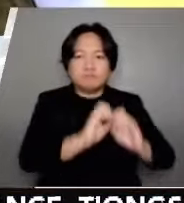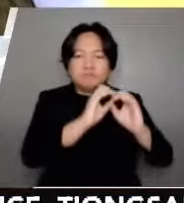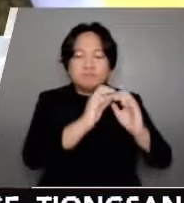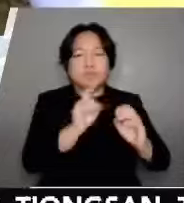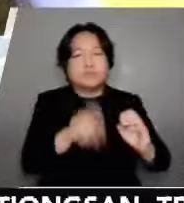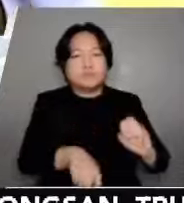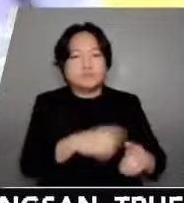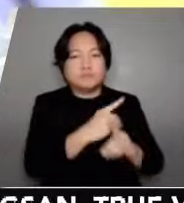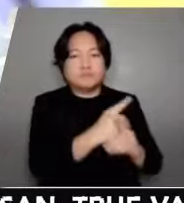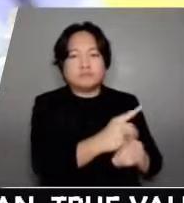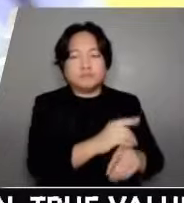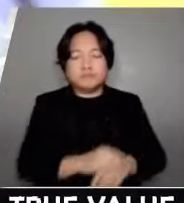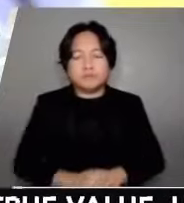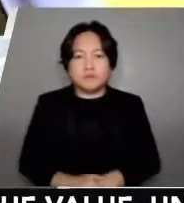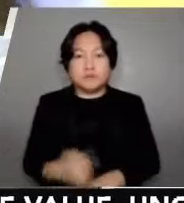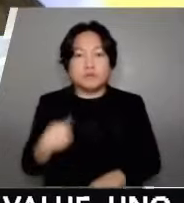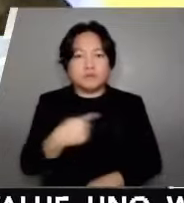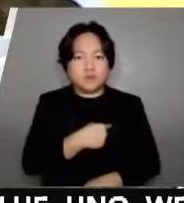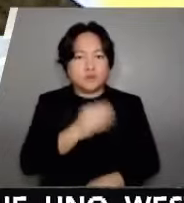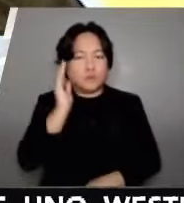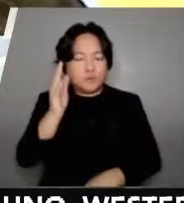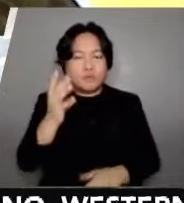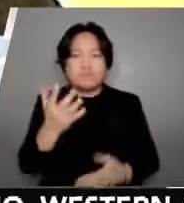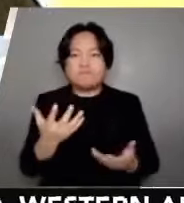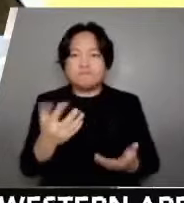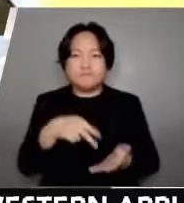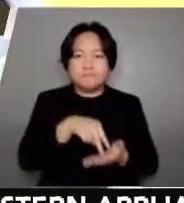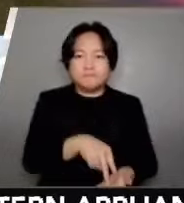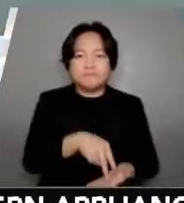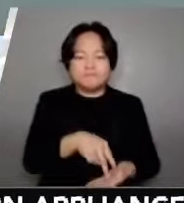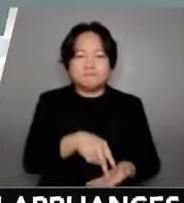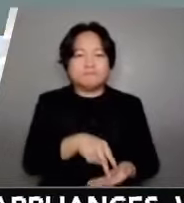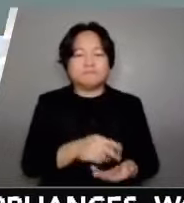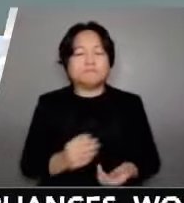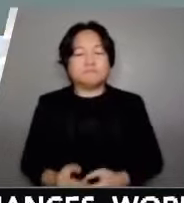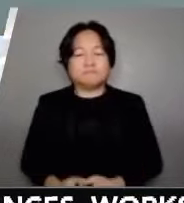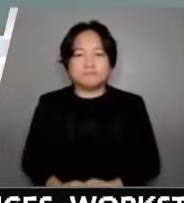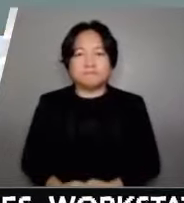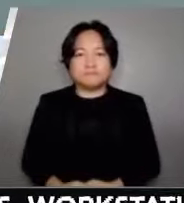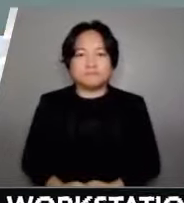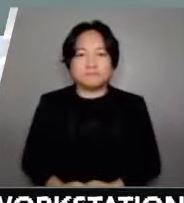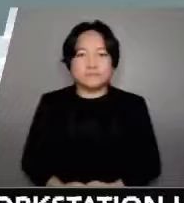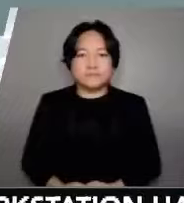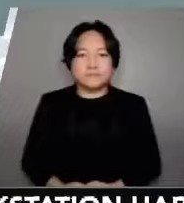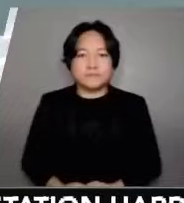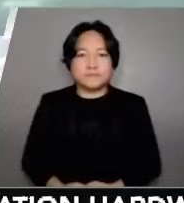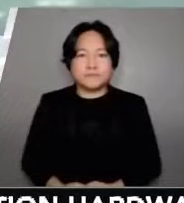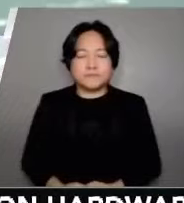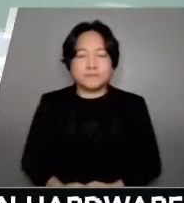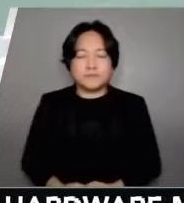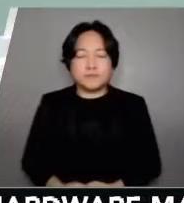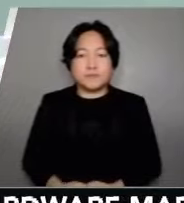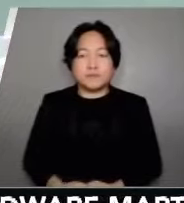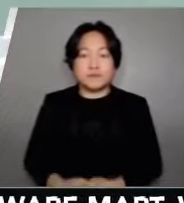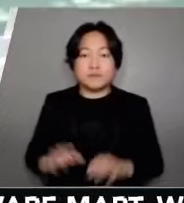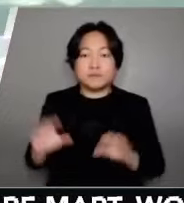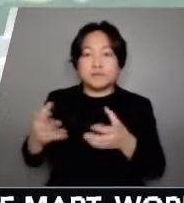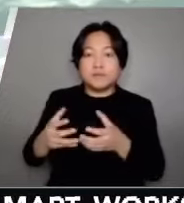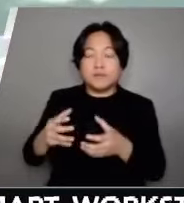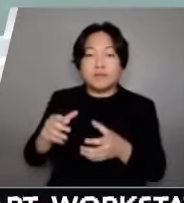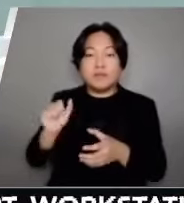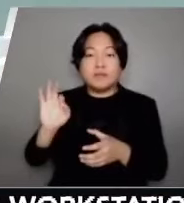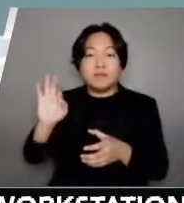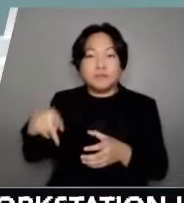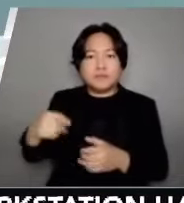Basta lalaban tayo ng patas. Okay? Yun lang pwede kong sabihin. May mga adjustment na raw silang gagawin para sa proteksyon ng mga sundalo